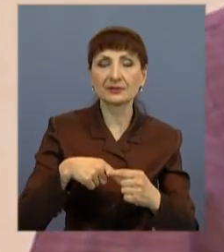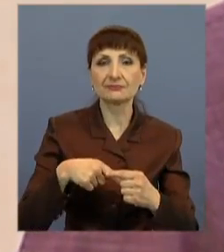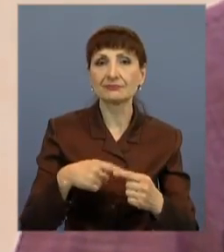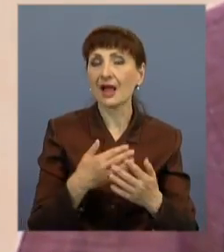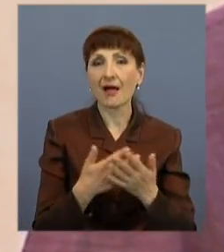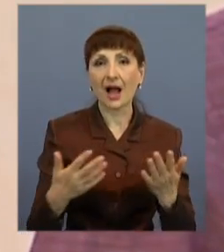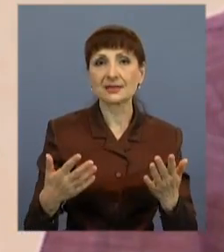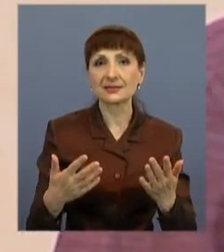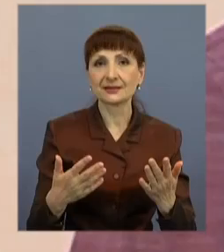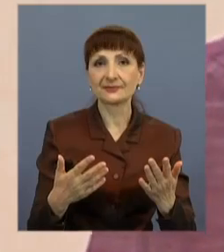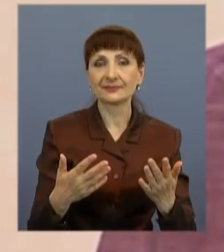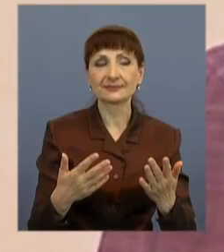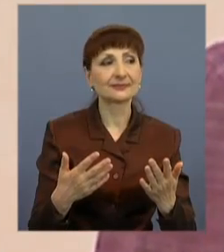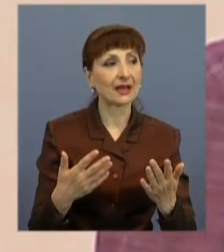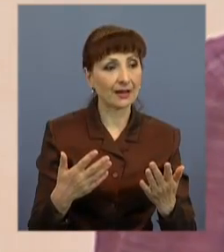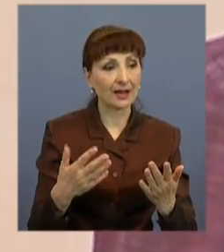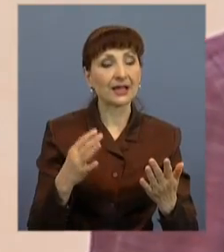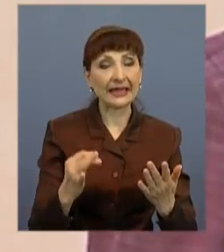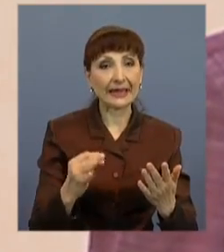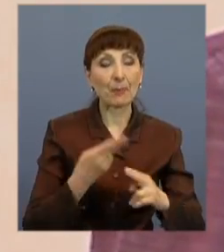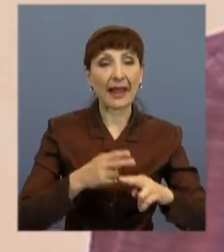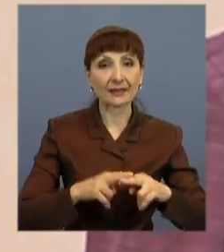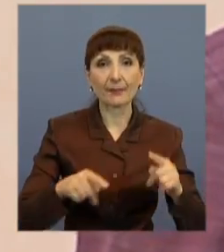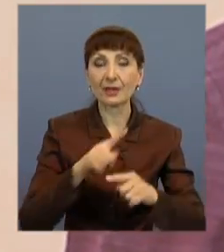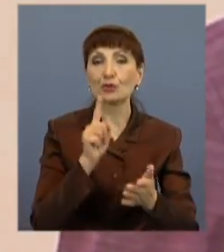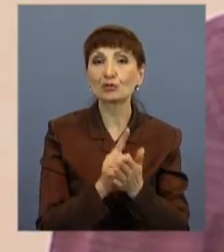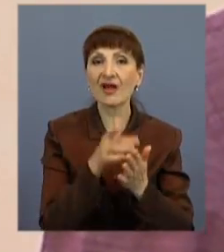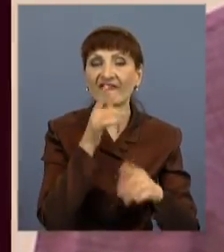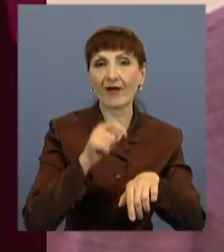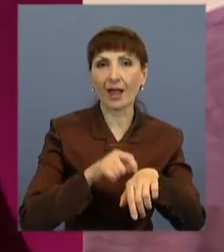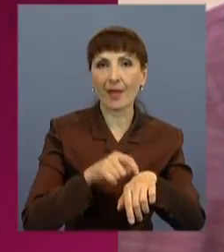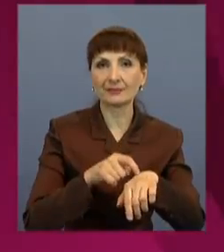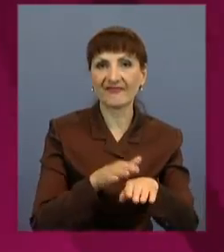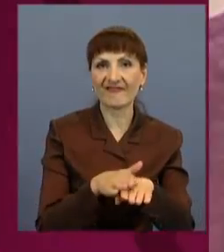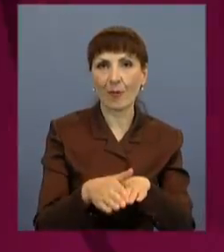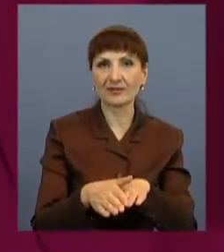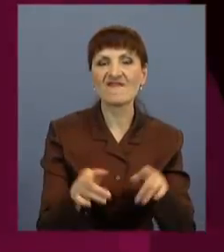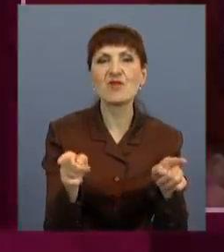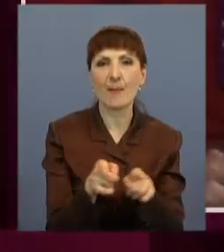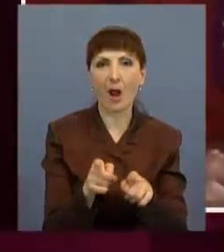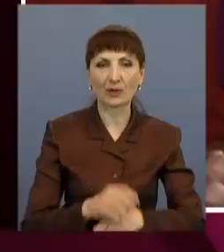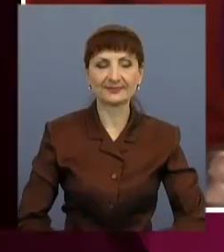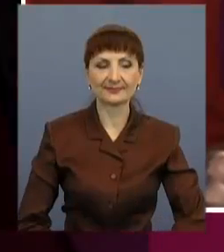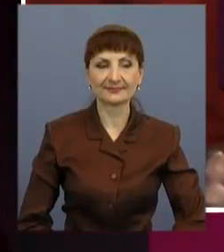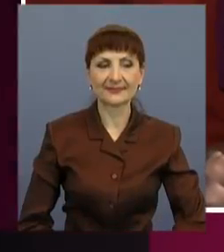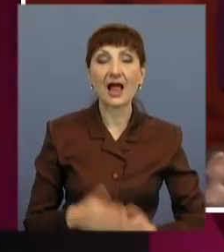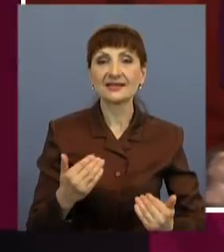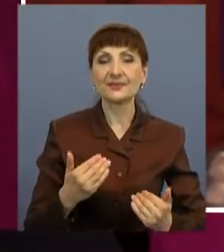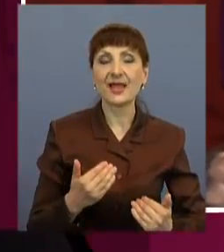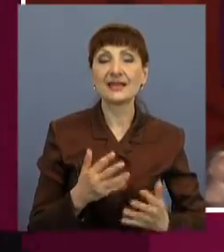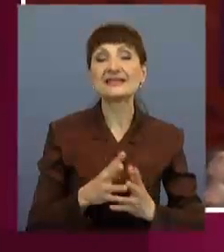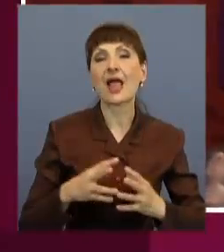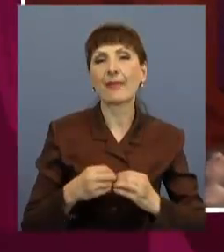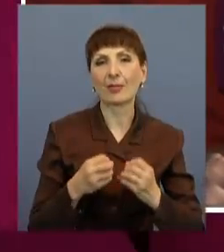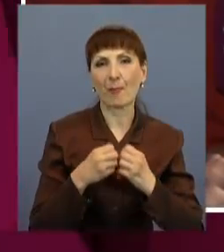допустим, бочки. Ну и при этом им нужно уложиться возможно, минимальное время. Ну а теперь от экстрима к